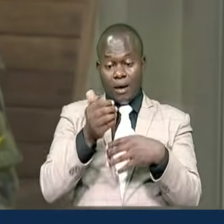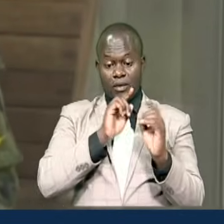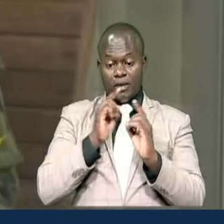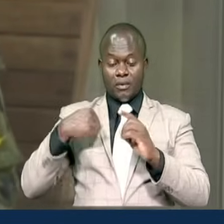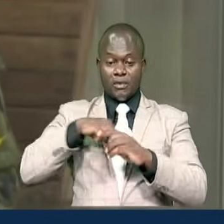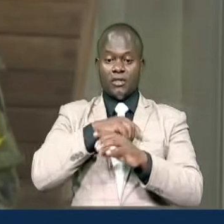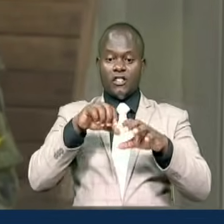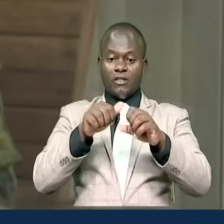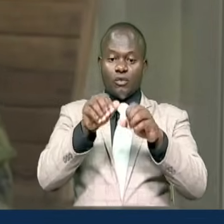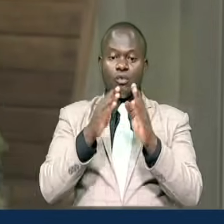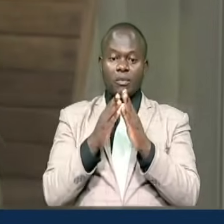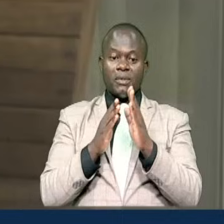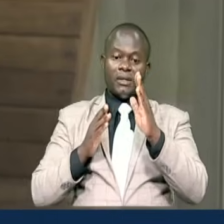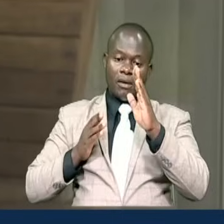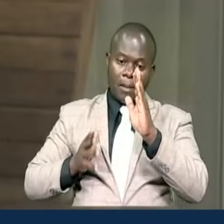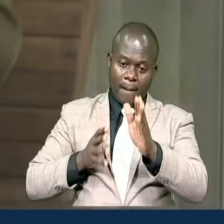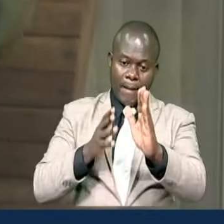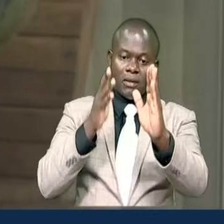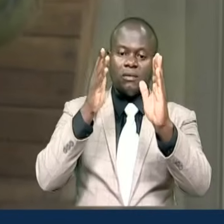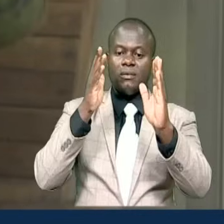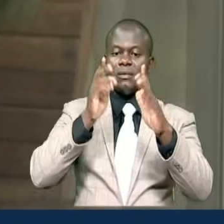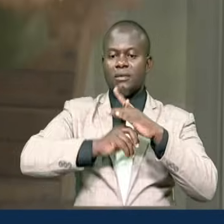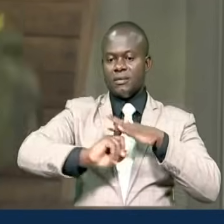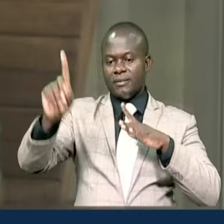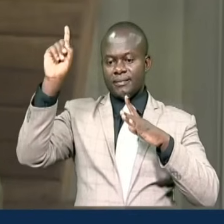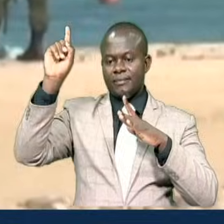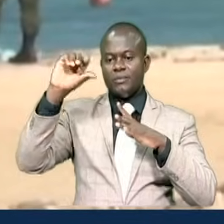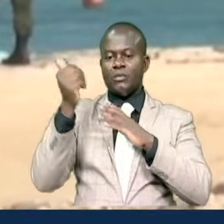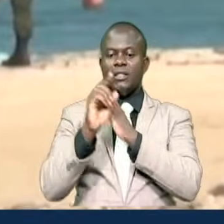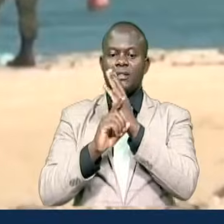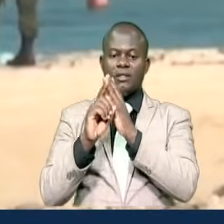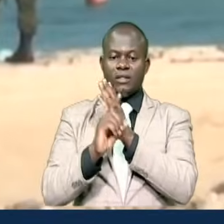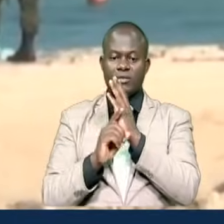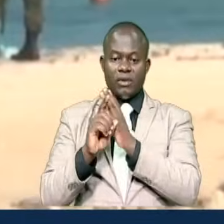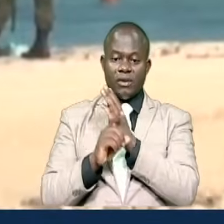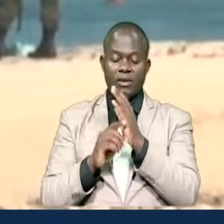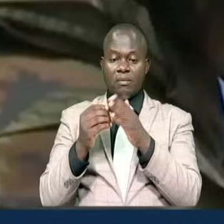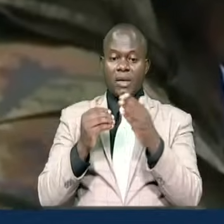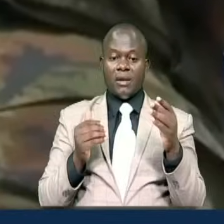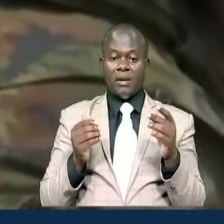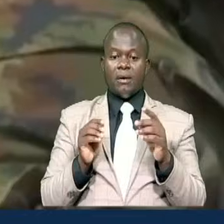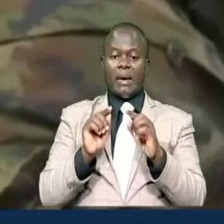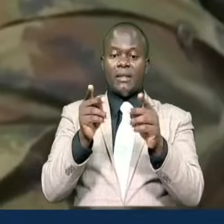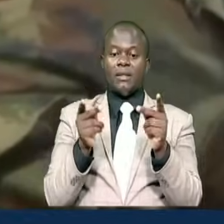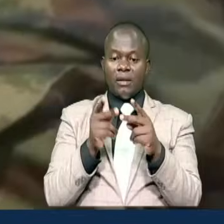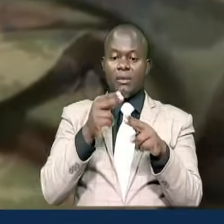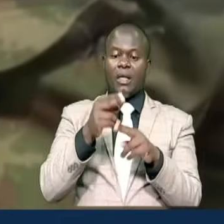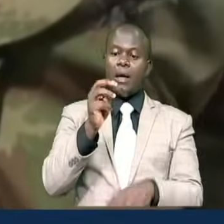mujyi barirukanse bajya mu yindi district, babanje bajya ahantu hitwa